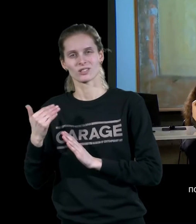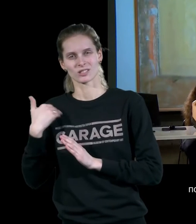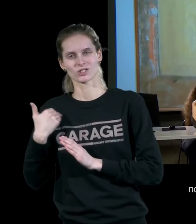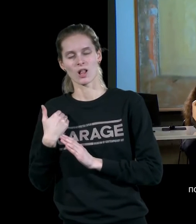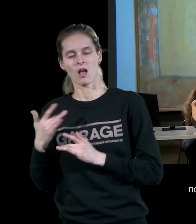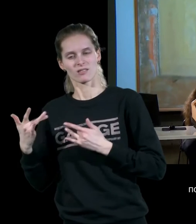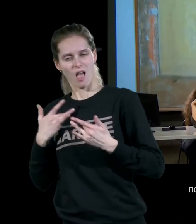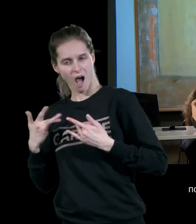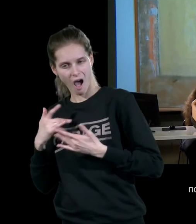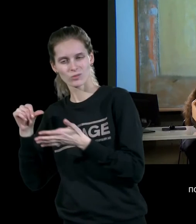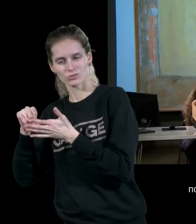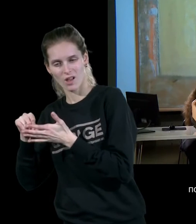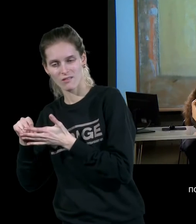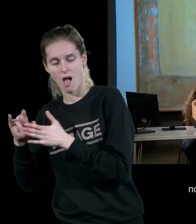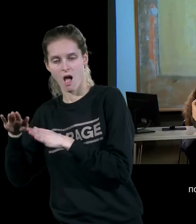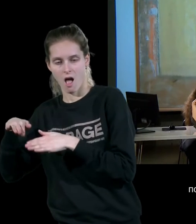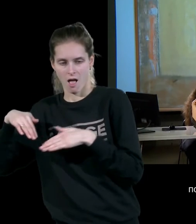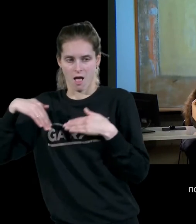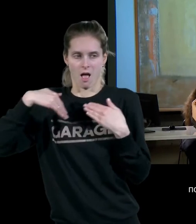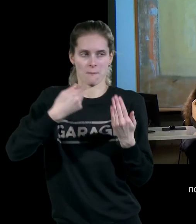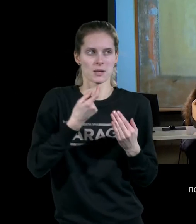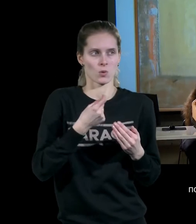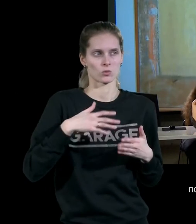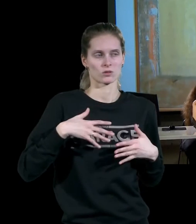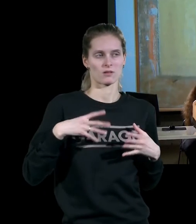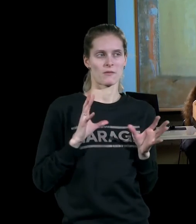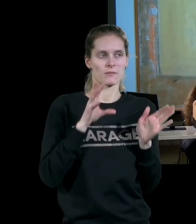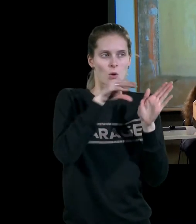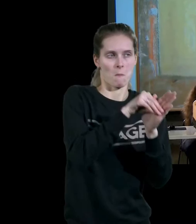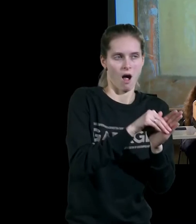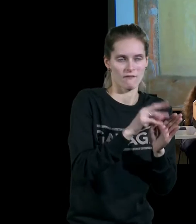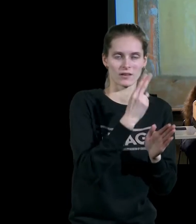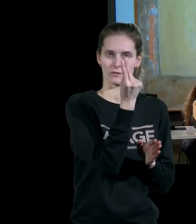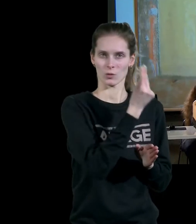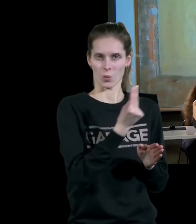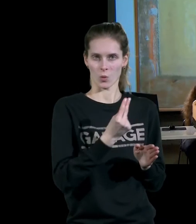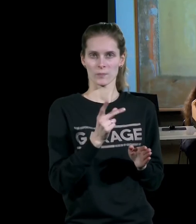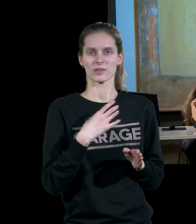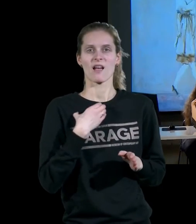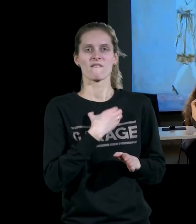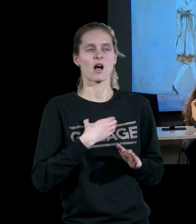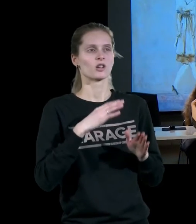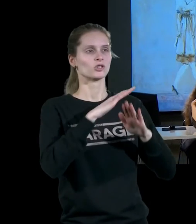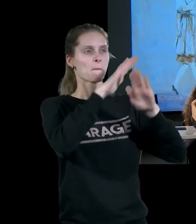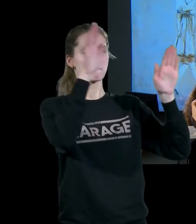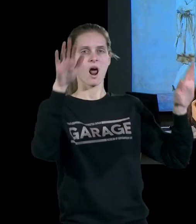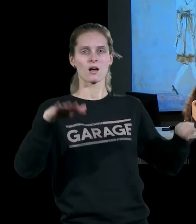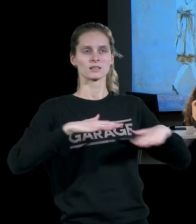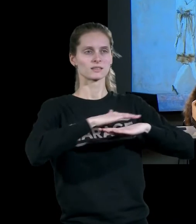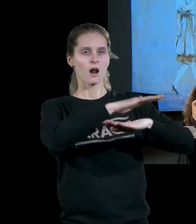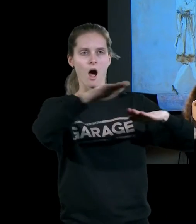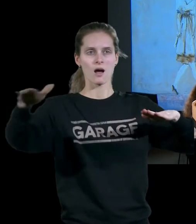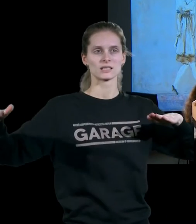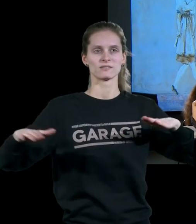картины выстроены как мизансцены. И очень важно здесь пространство, в котором существуют эти фигуры. Пространство, которое,